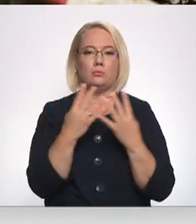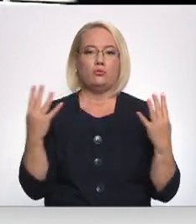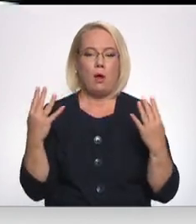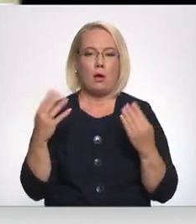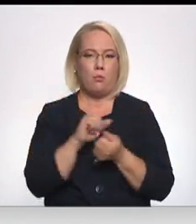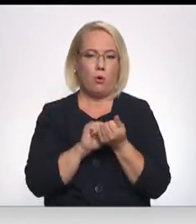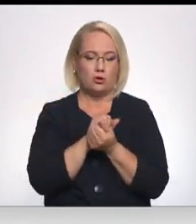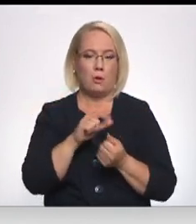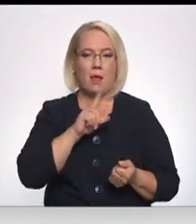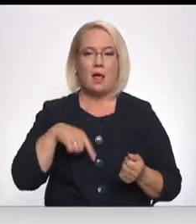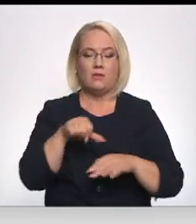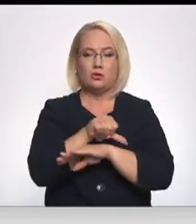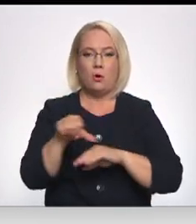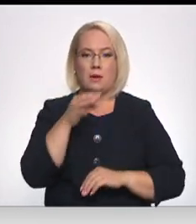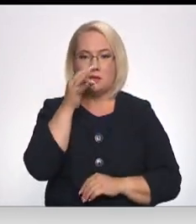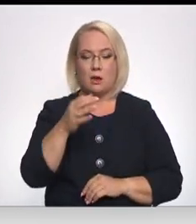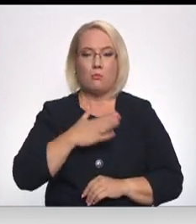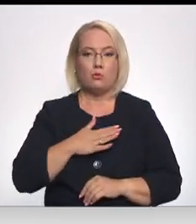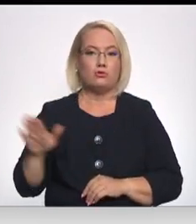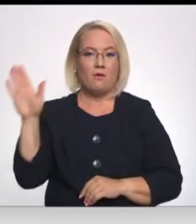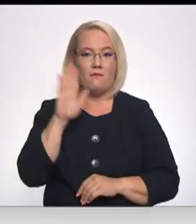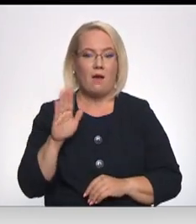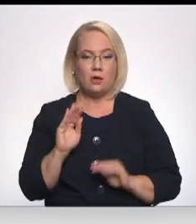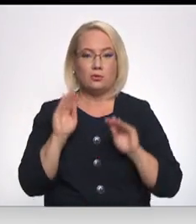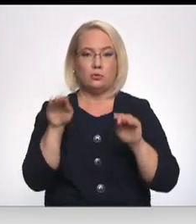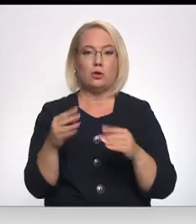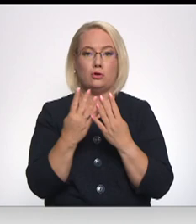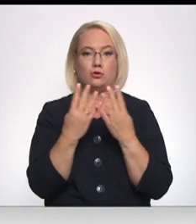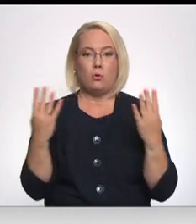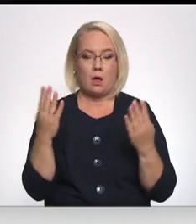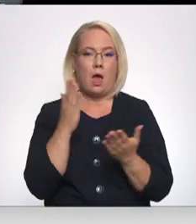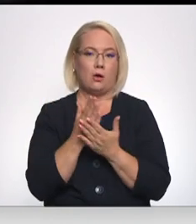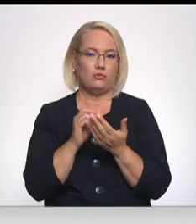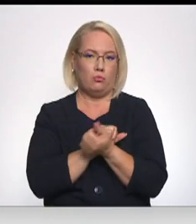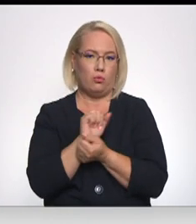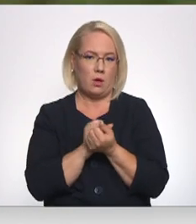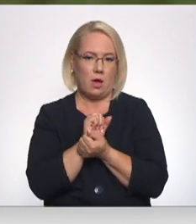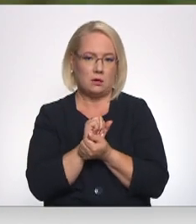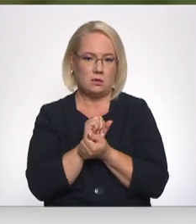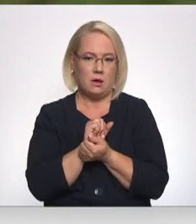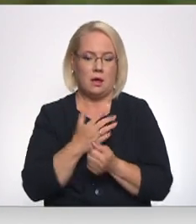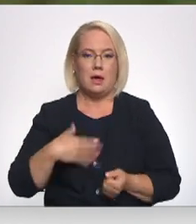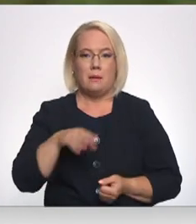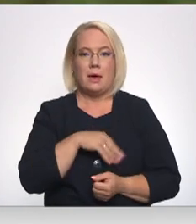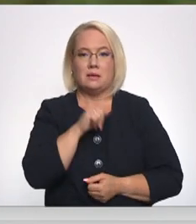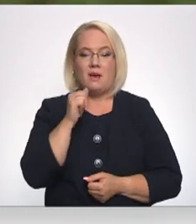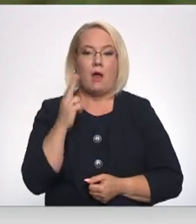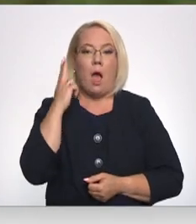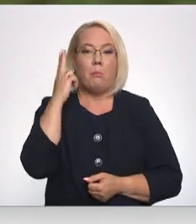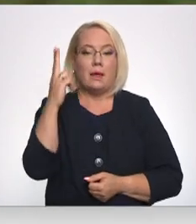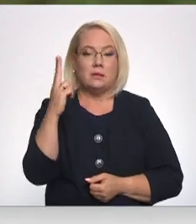Latvijas robežsardze atklāja, ka arī mūsu valsts uzstādītais žogs esot bojāts. Mēs nevaram apliecināt, ka tas